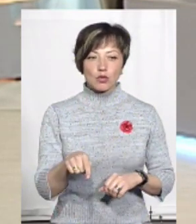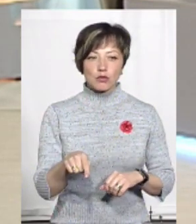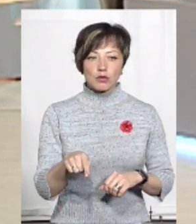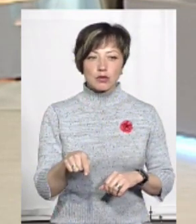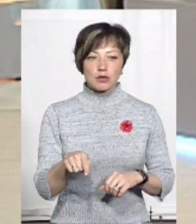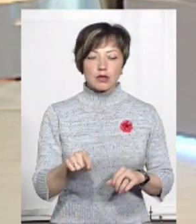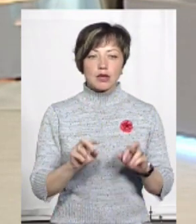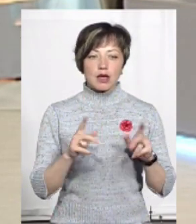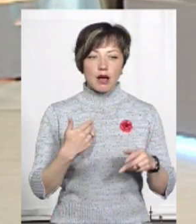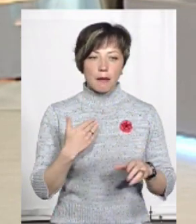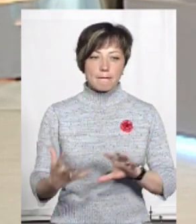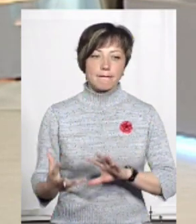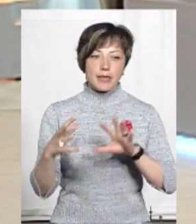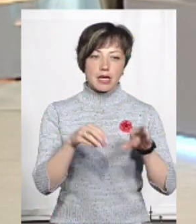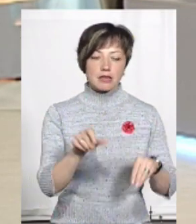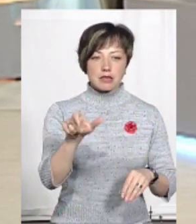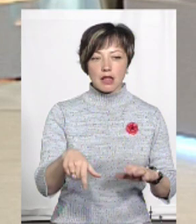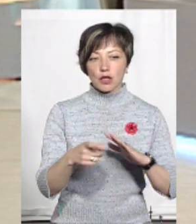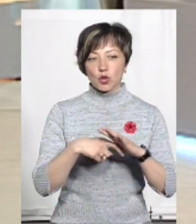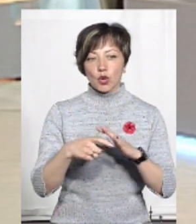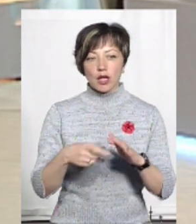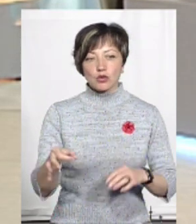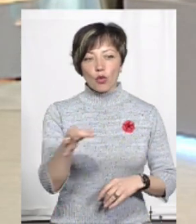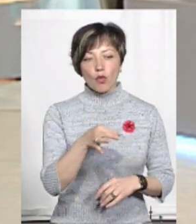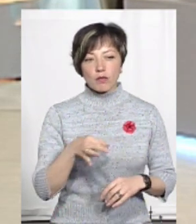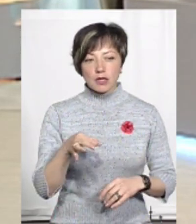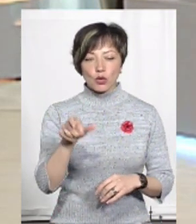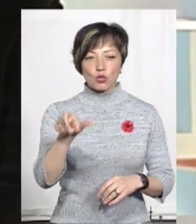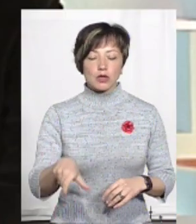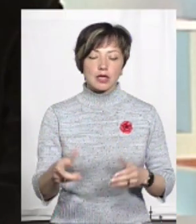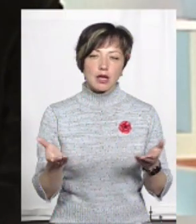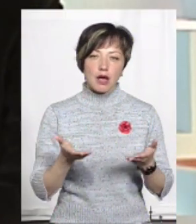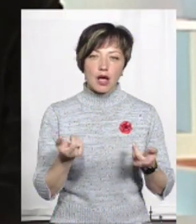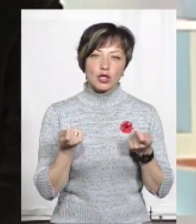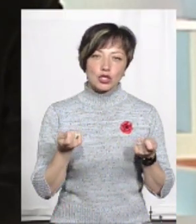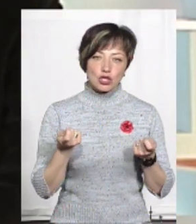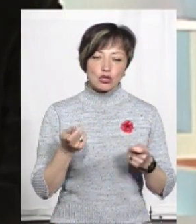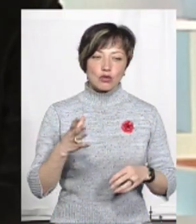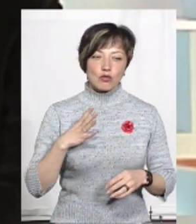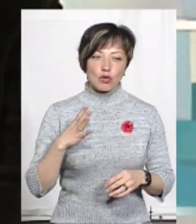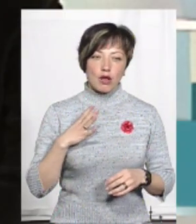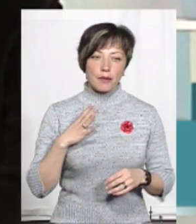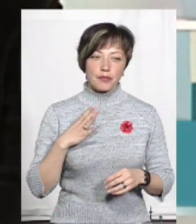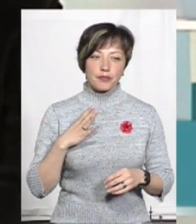як переселенка із Донецької області, людина, яка трішечки була